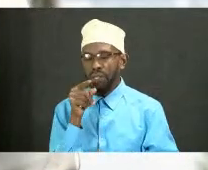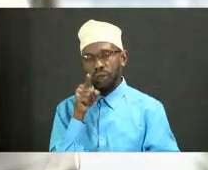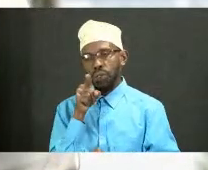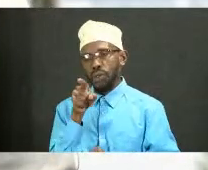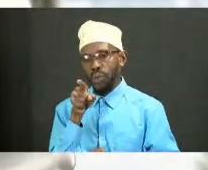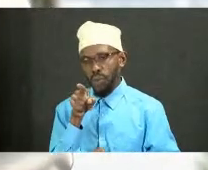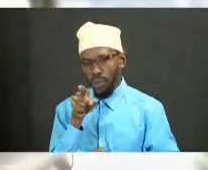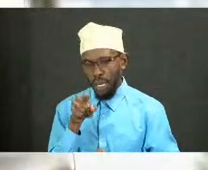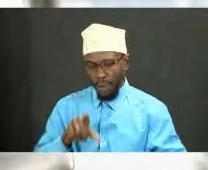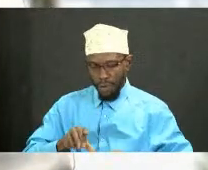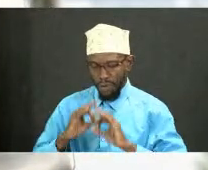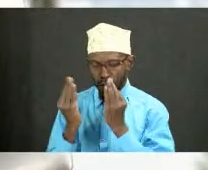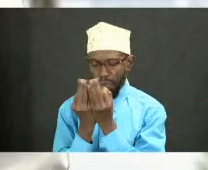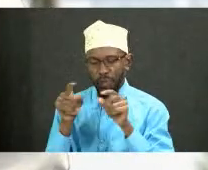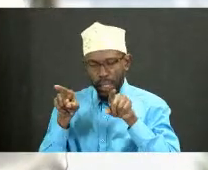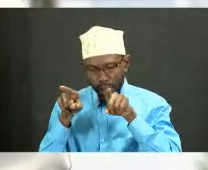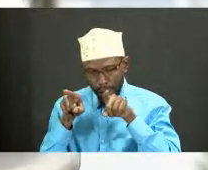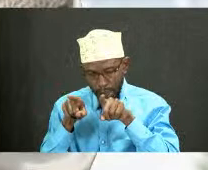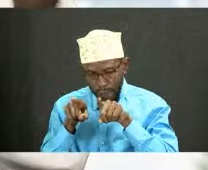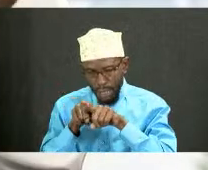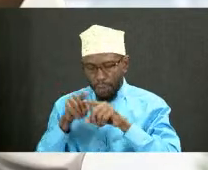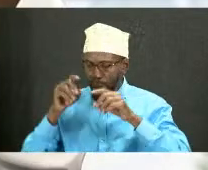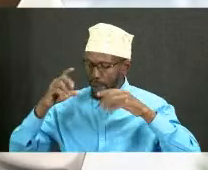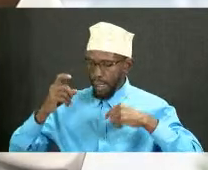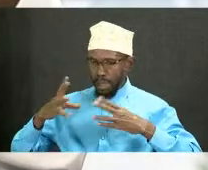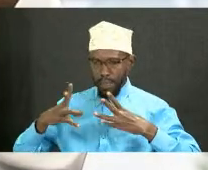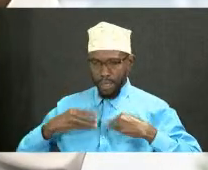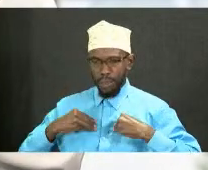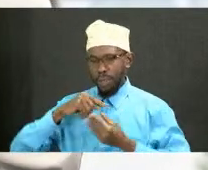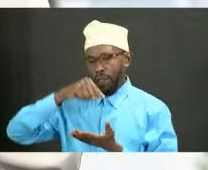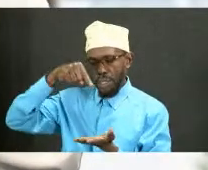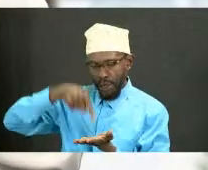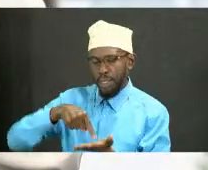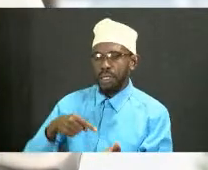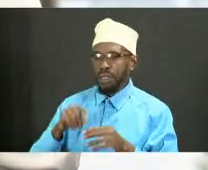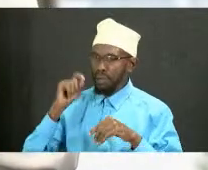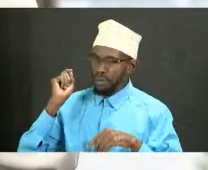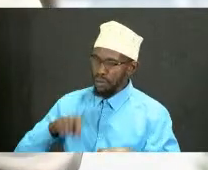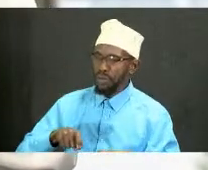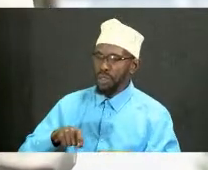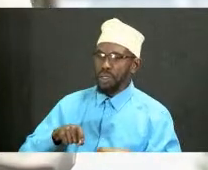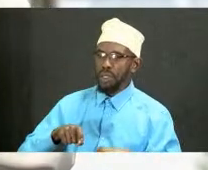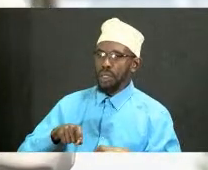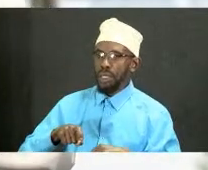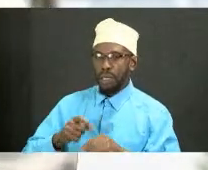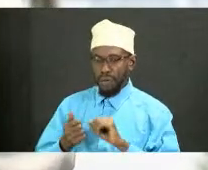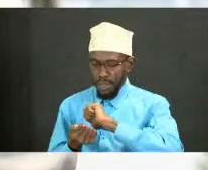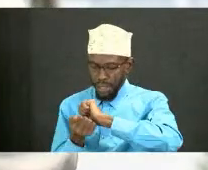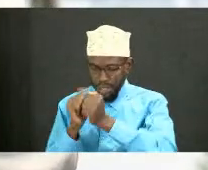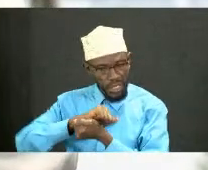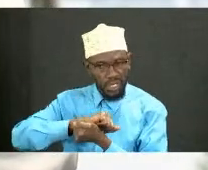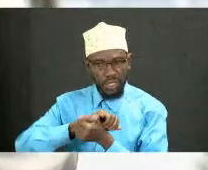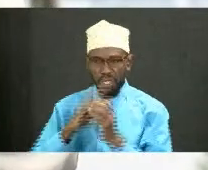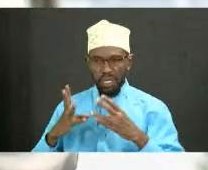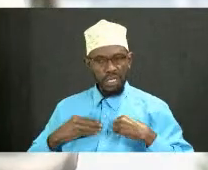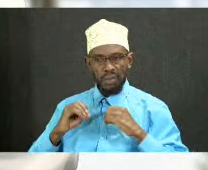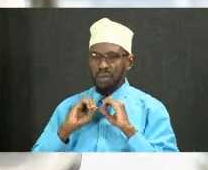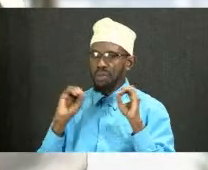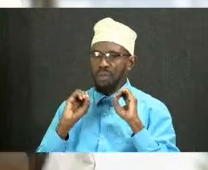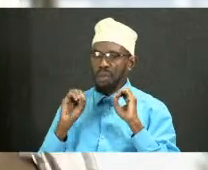wewe na familia yako. Ni lazima tukubali hili kwanza kabisa. Na tusipokubali kubadilika,